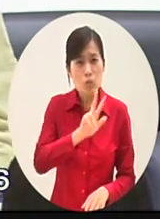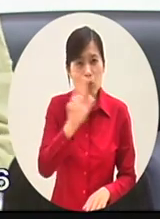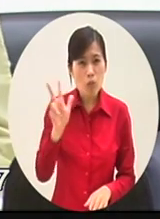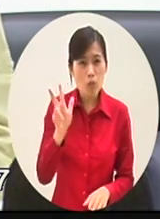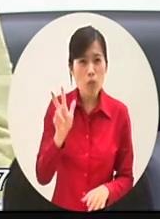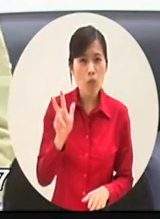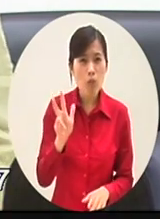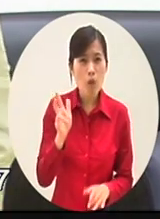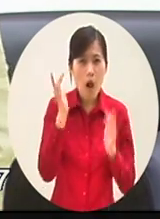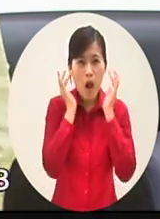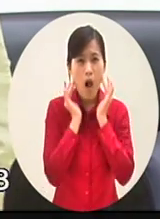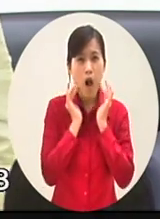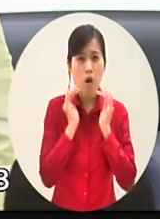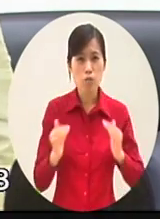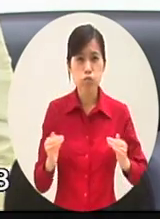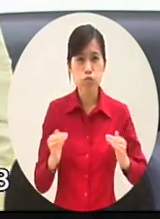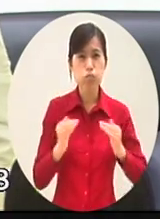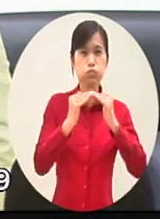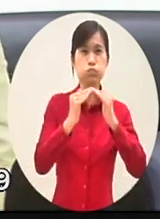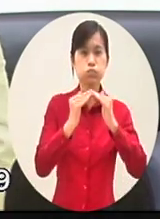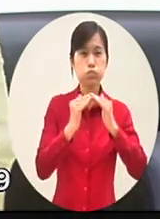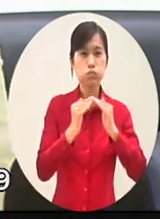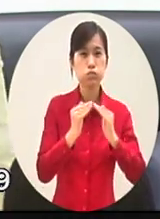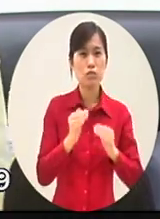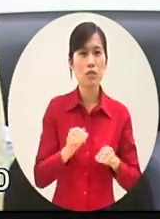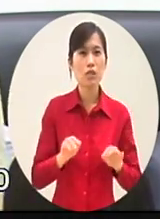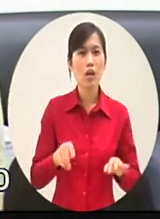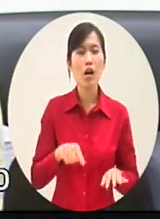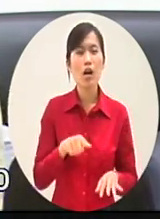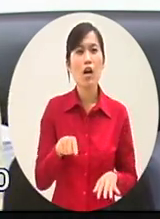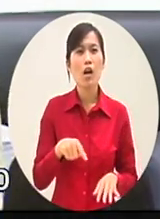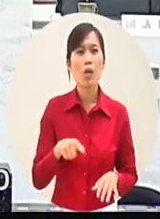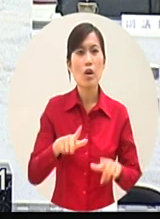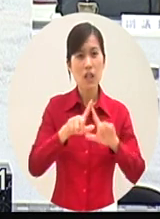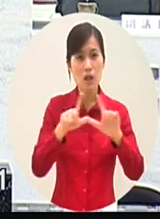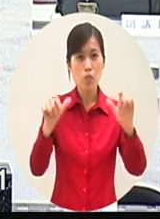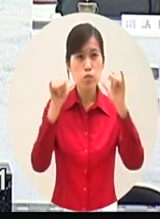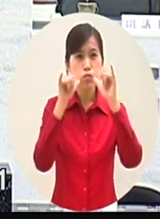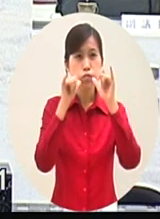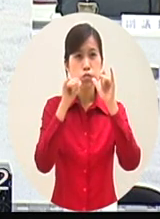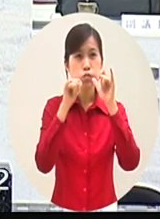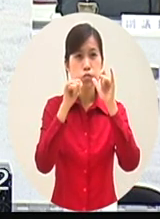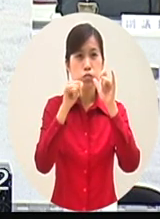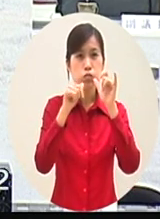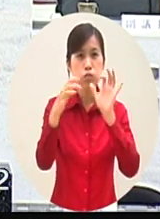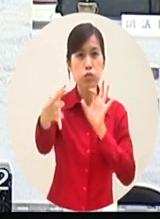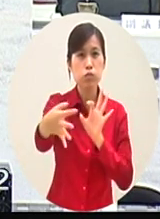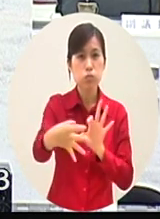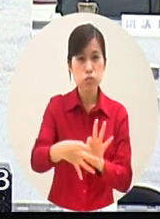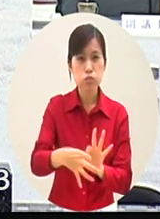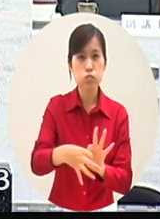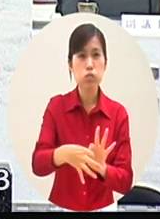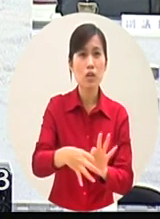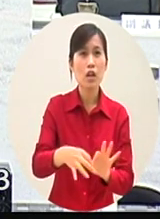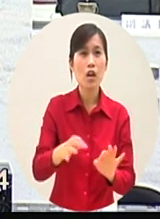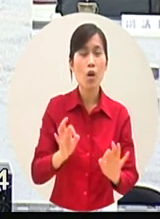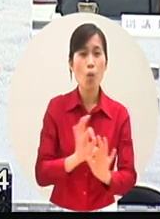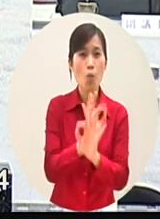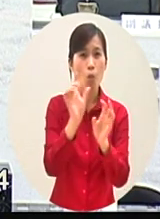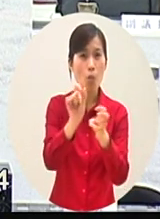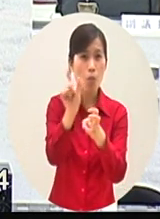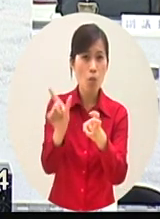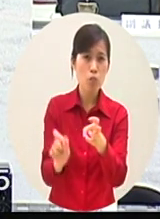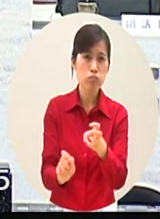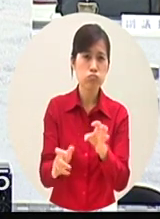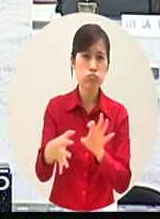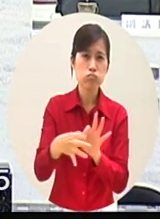路现在的那个情形。 我还跟大寮小谈嘛，你光明路，光明路你嘛做无头啊，你那边空嘛